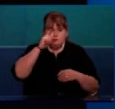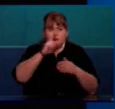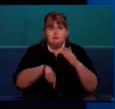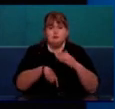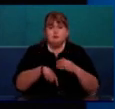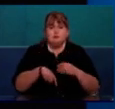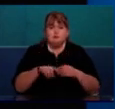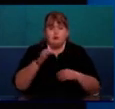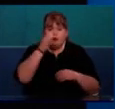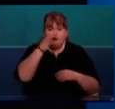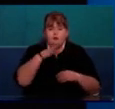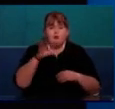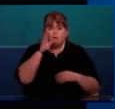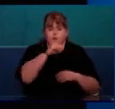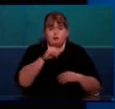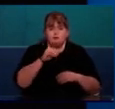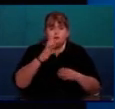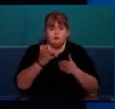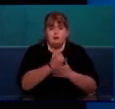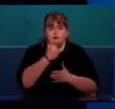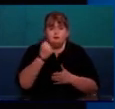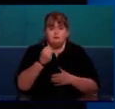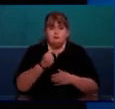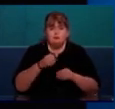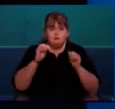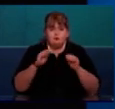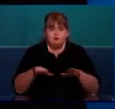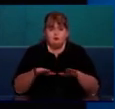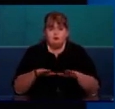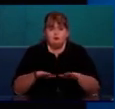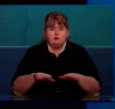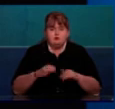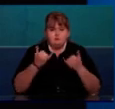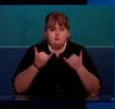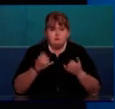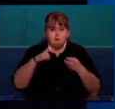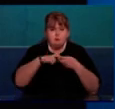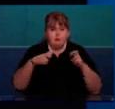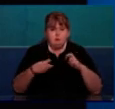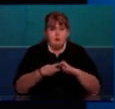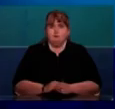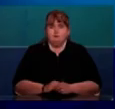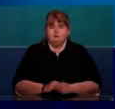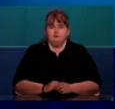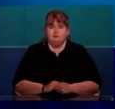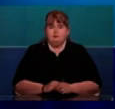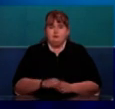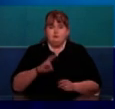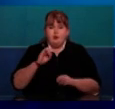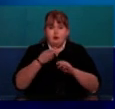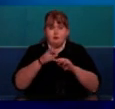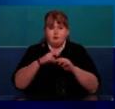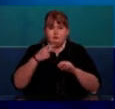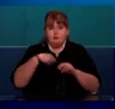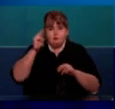надеяться, Африке удастся найти решение сегодняшних проблем. На этом наш